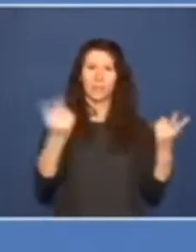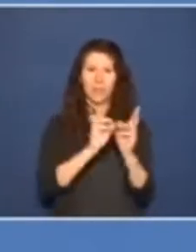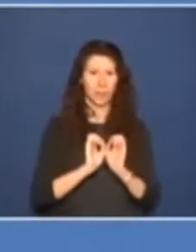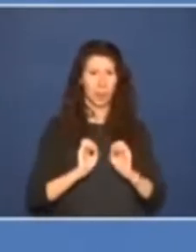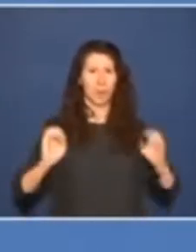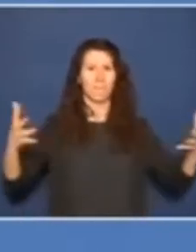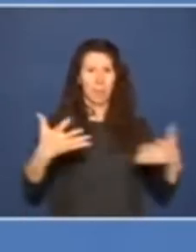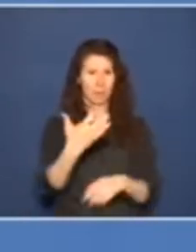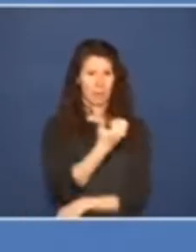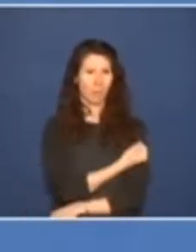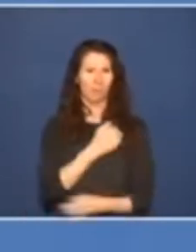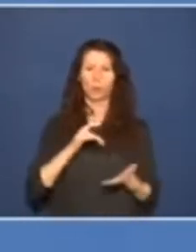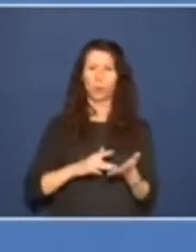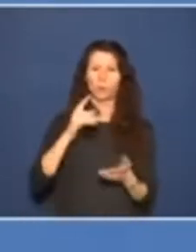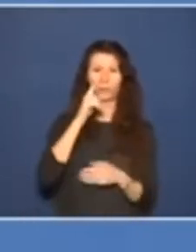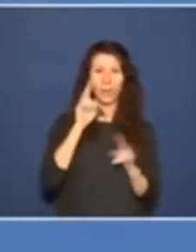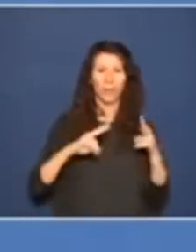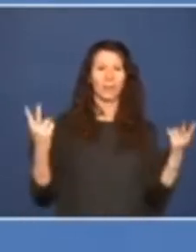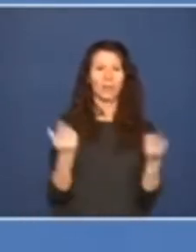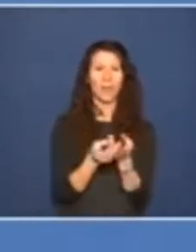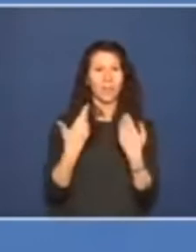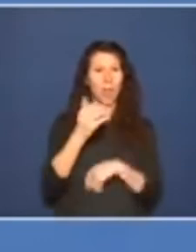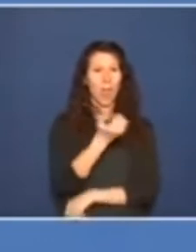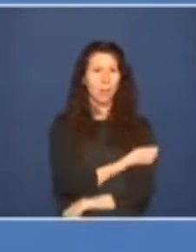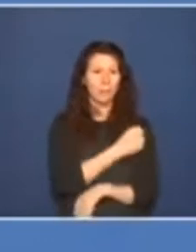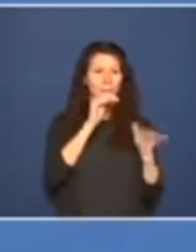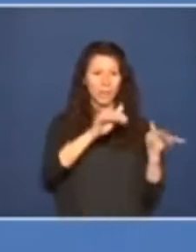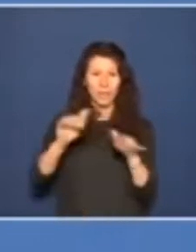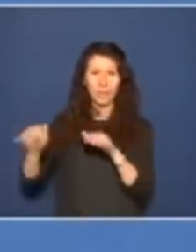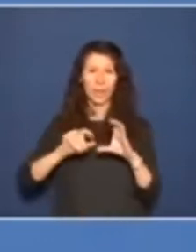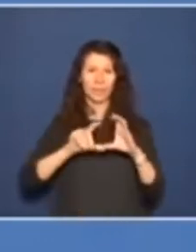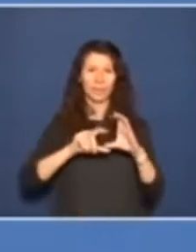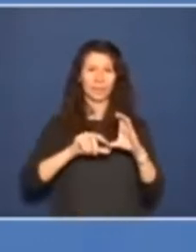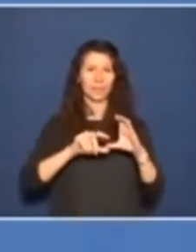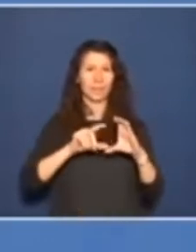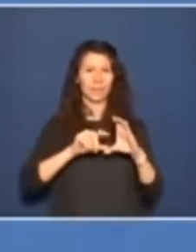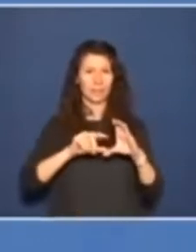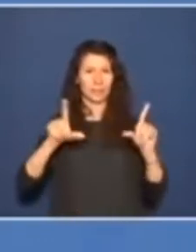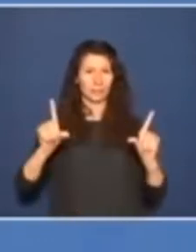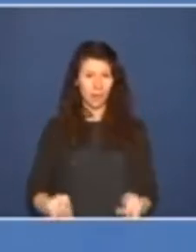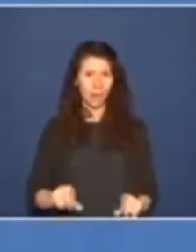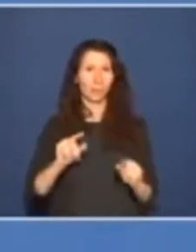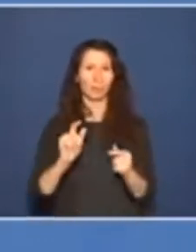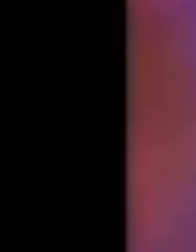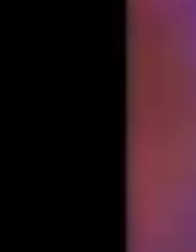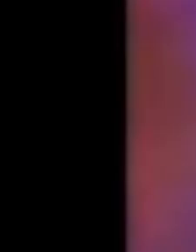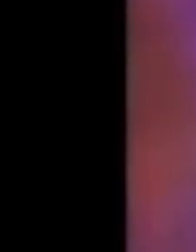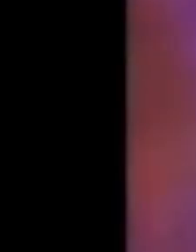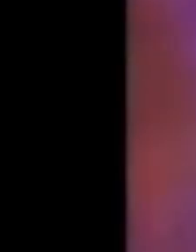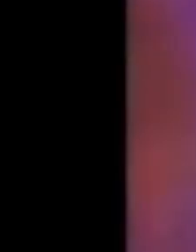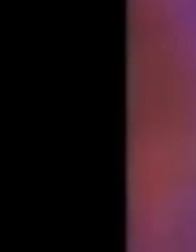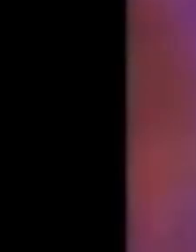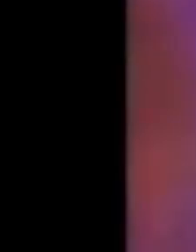mehr Impfschutz auf der ganzen Welt ist, desto geringer ist die Inzidenz und desto weniger Mutationen werden dann noch auftreten.